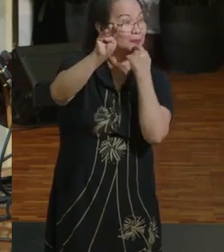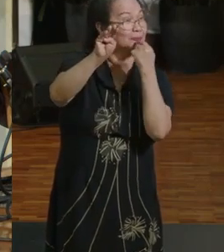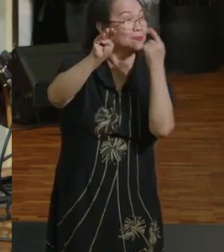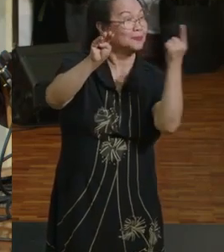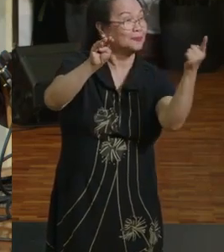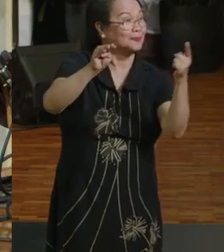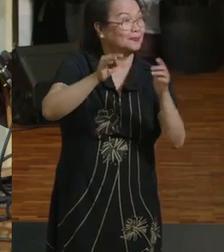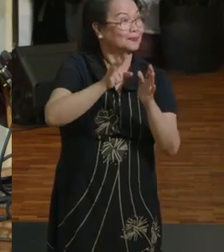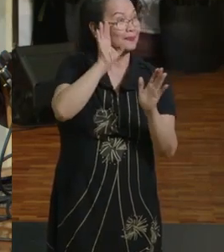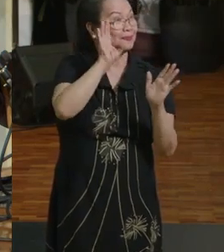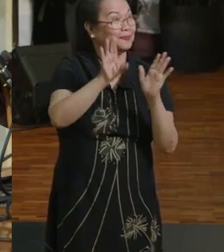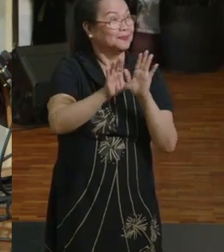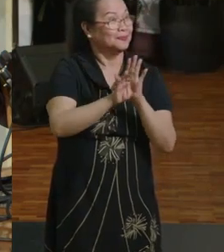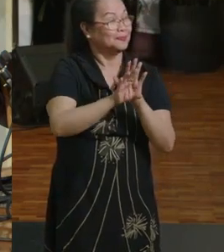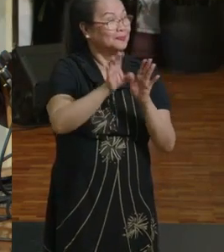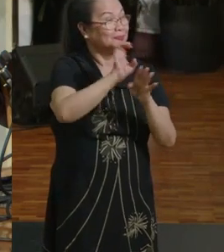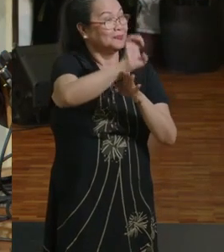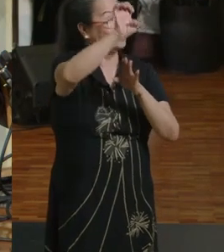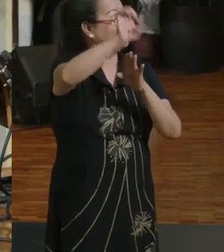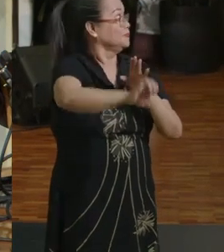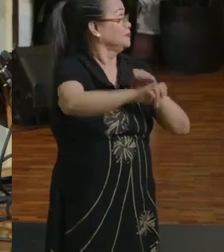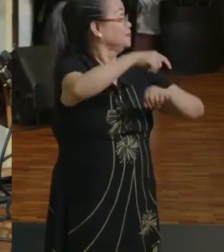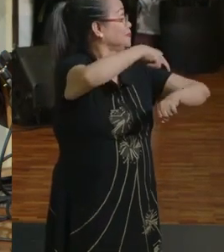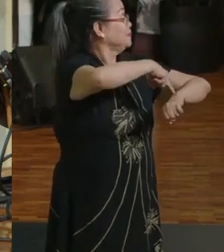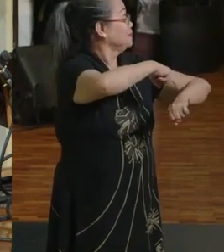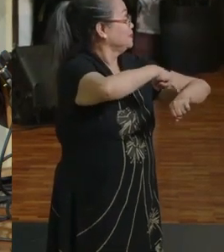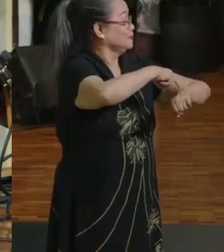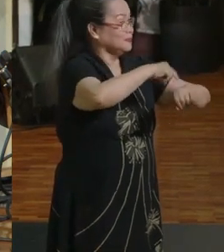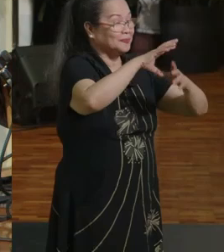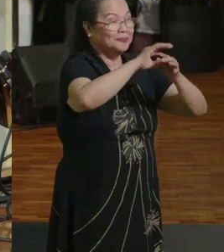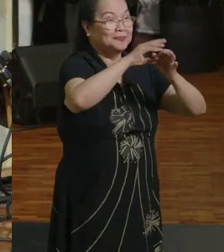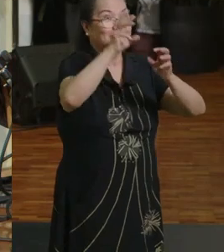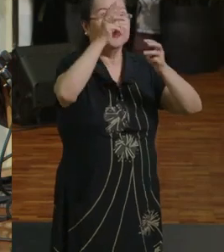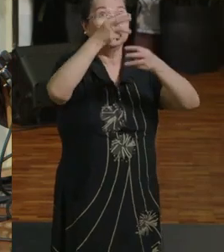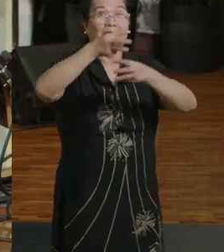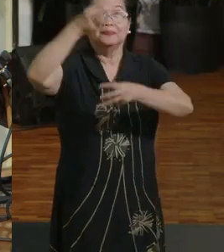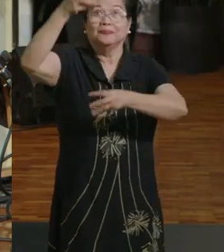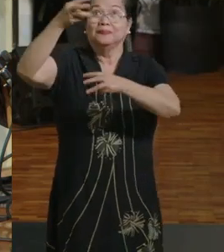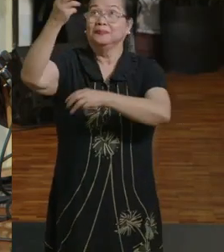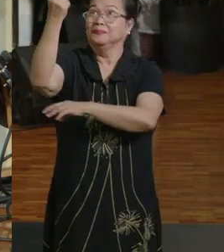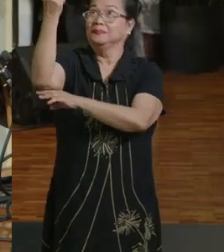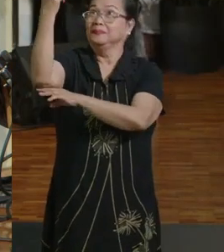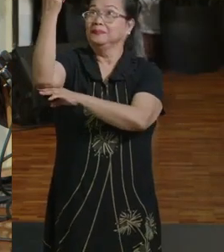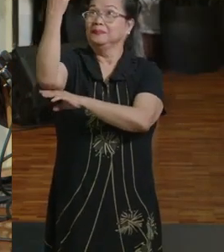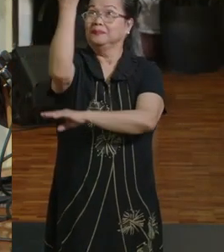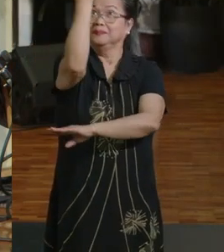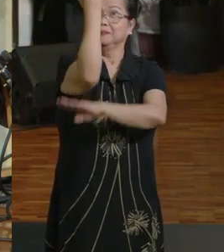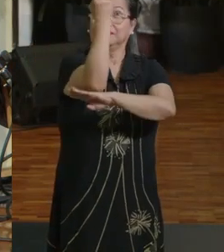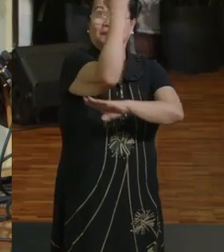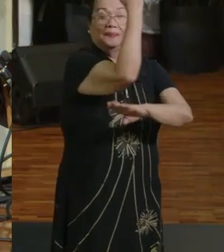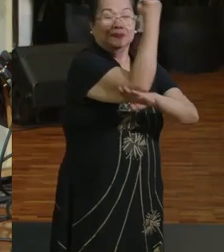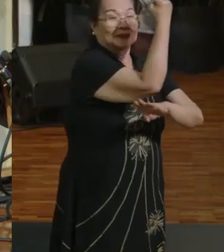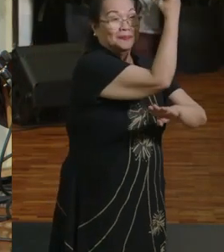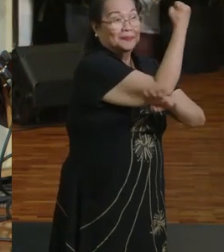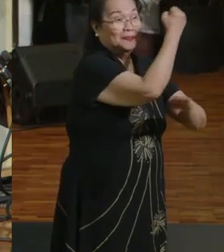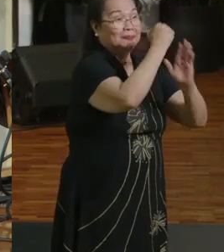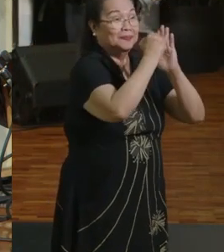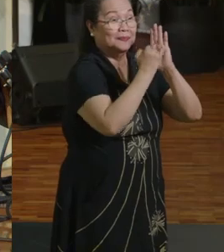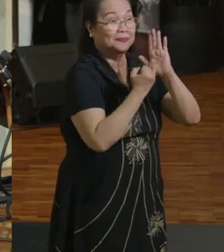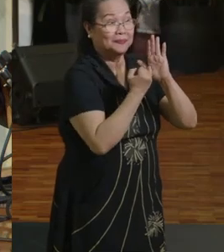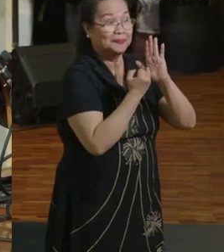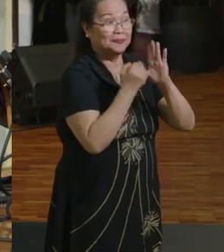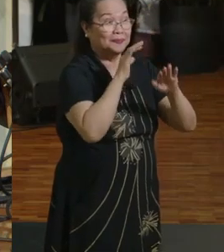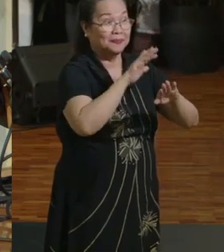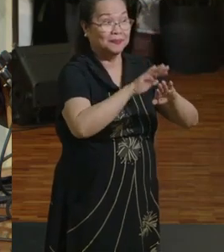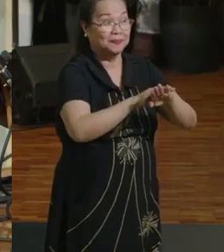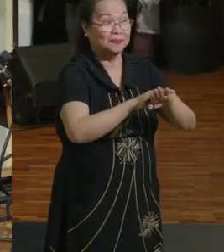ito yung picture ng end of days. And the wall of the city had 12 foundations. Ito yung New Jerusalem. And on